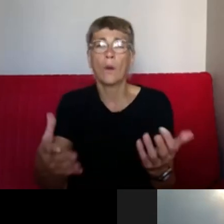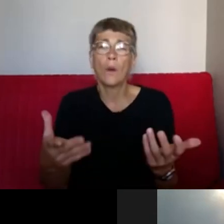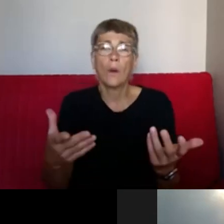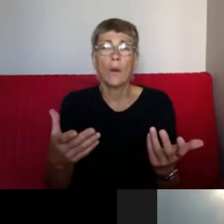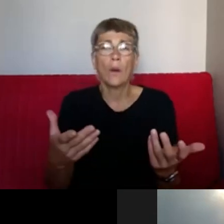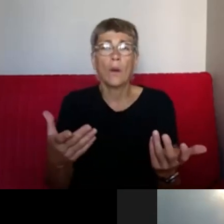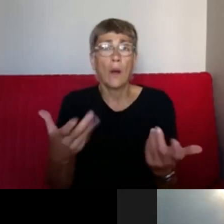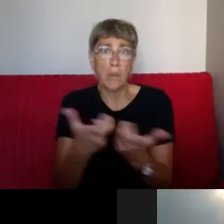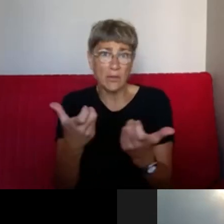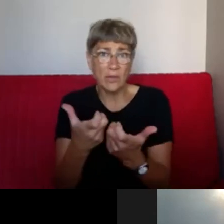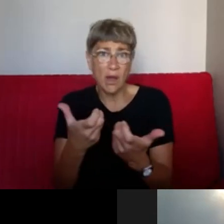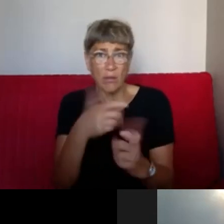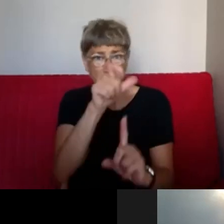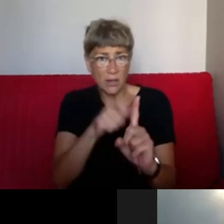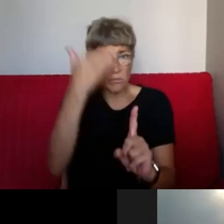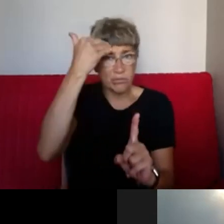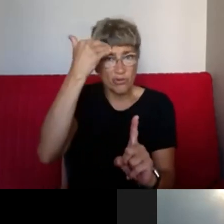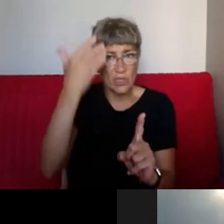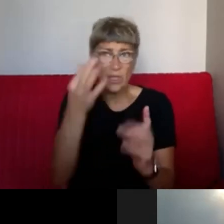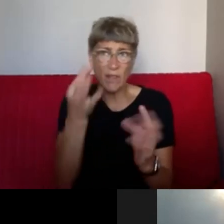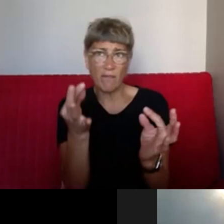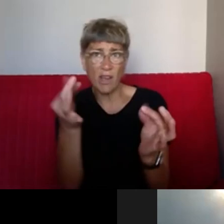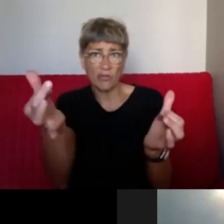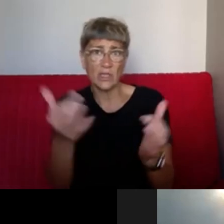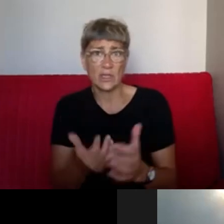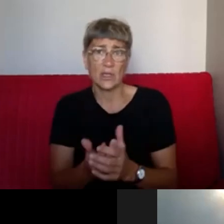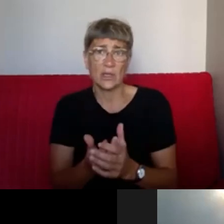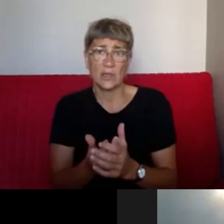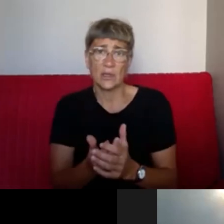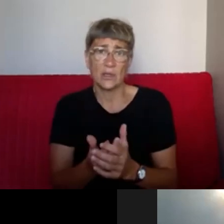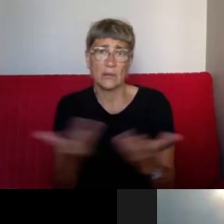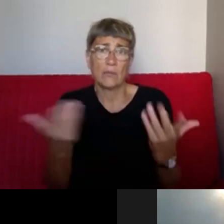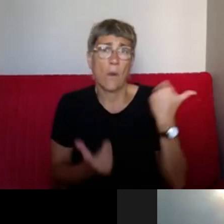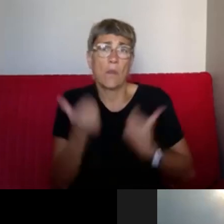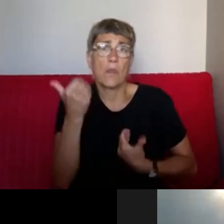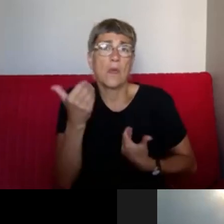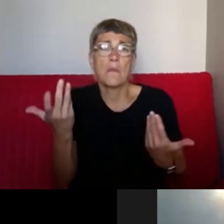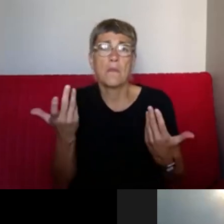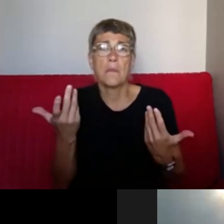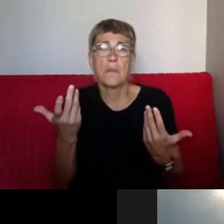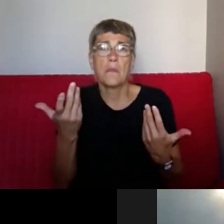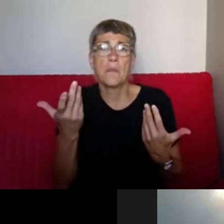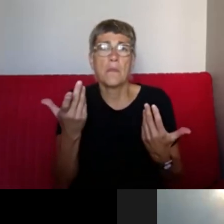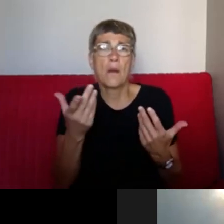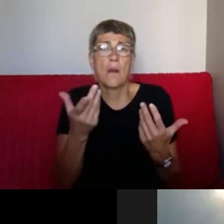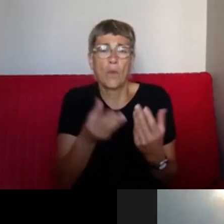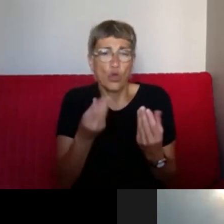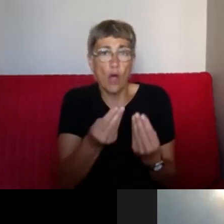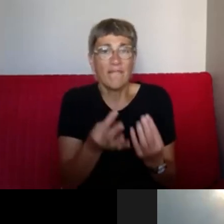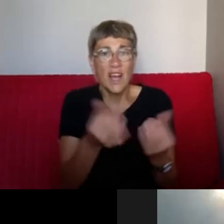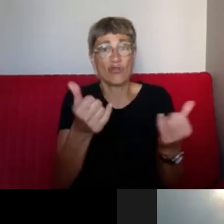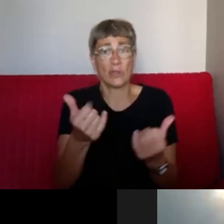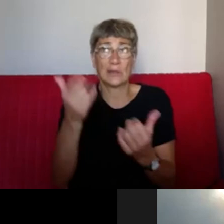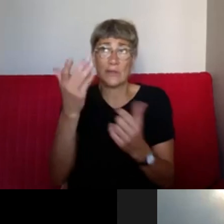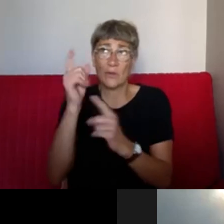plan psychique de ces personnes en fragilité, n'importe quel handicap, ça prend une personne de fragilité. Si ça peut déjà